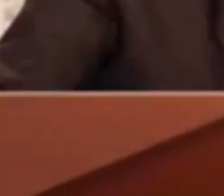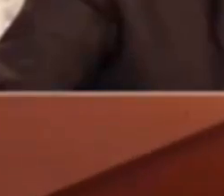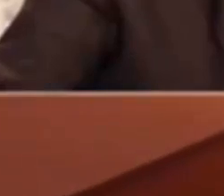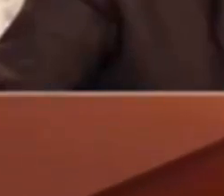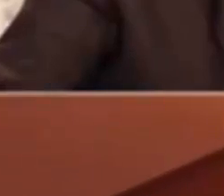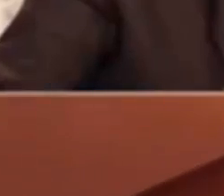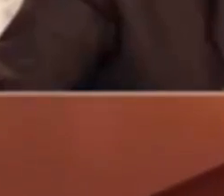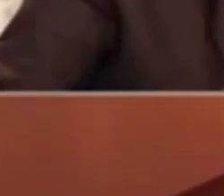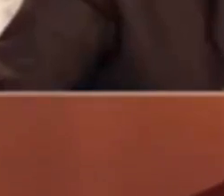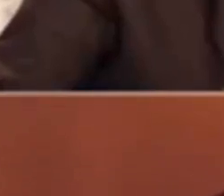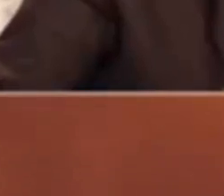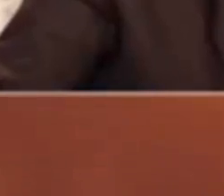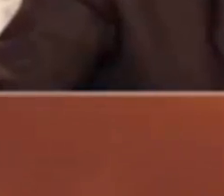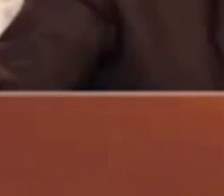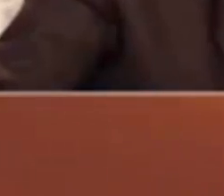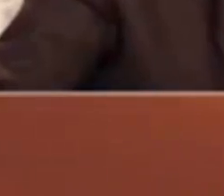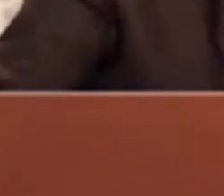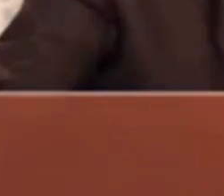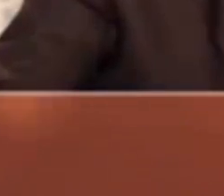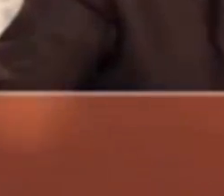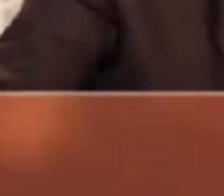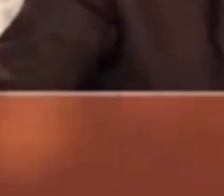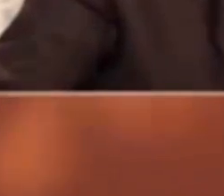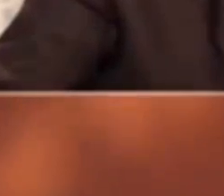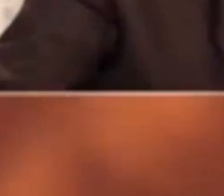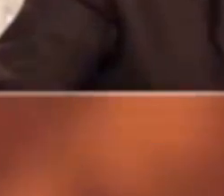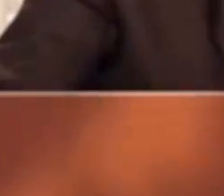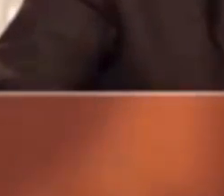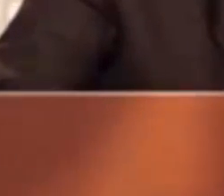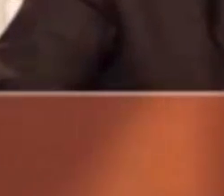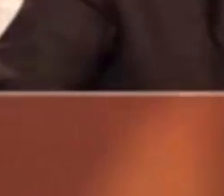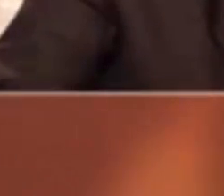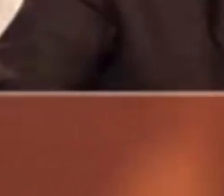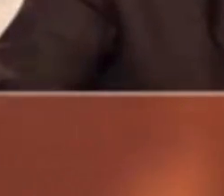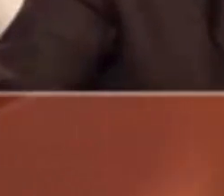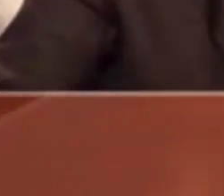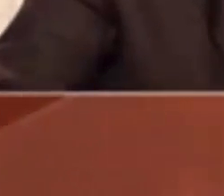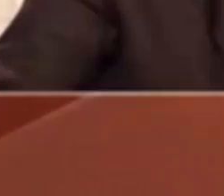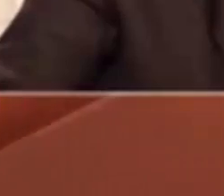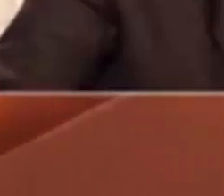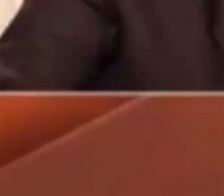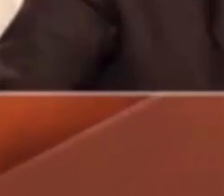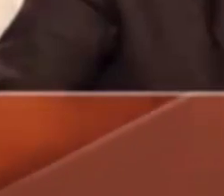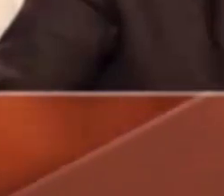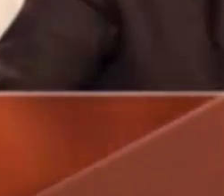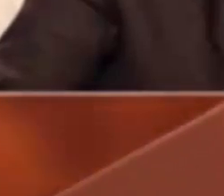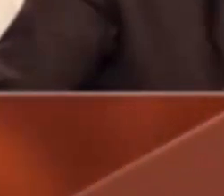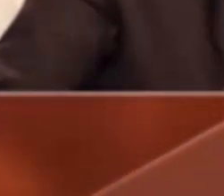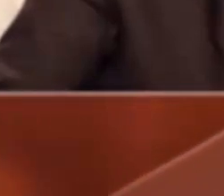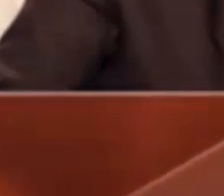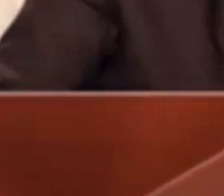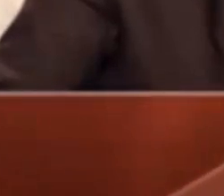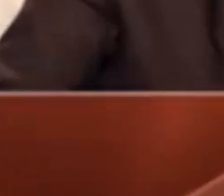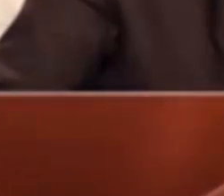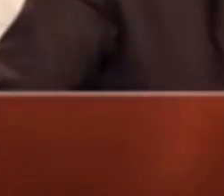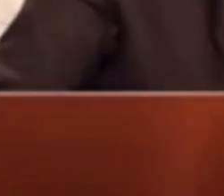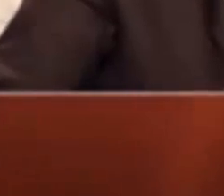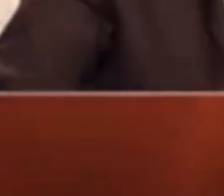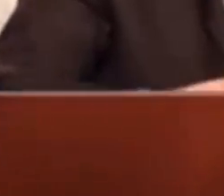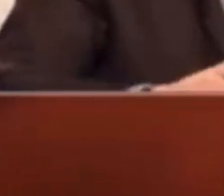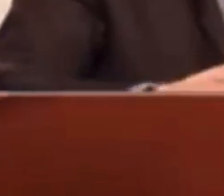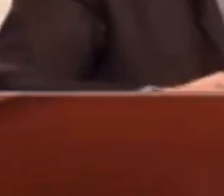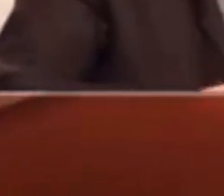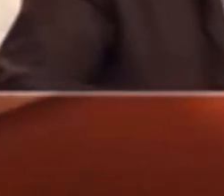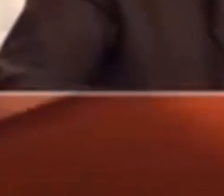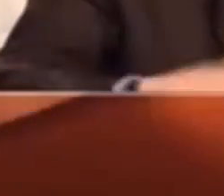احنا ان شاء الله بصدد بناء واحد المركز غادي يكون ديال الصم ان شاء الله. بغينا مثلا ناخذ بيدين هاد الاطفال